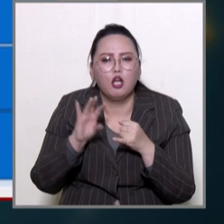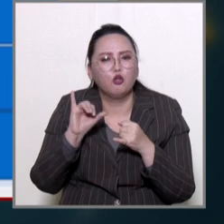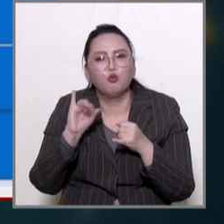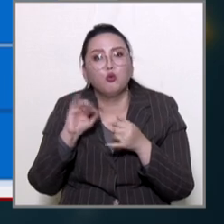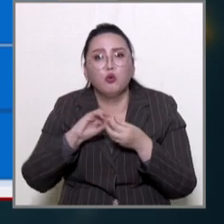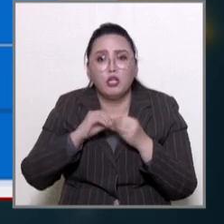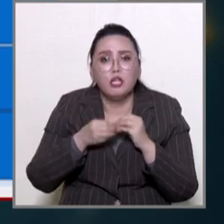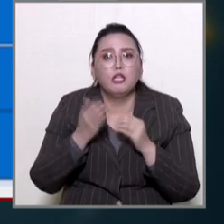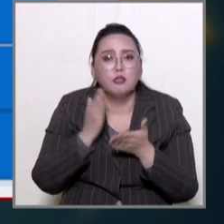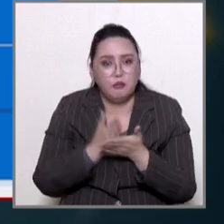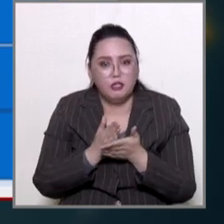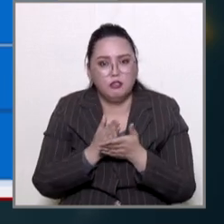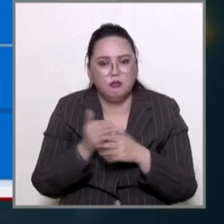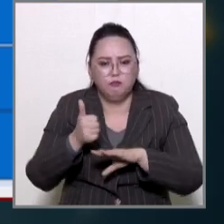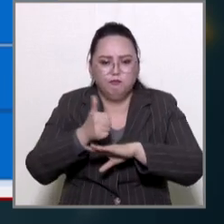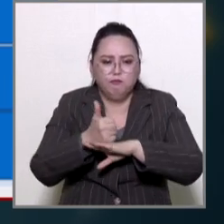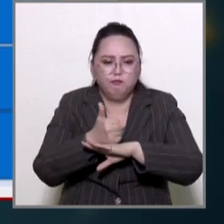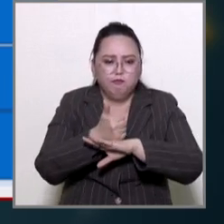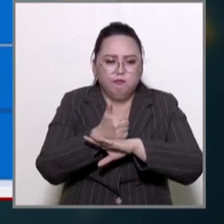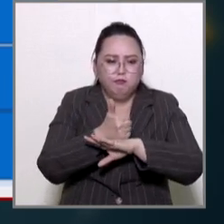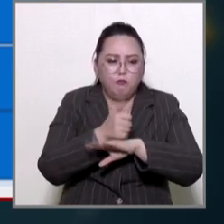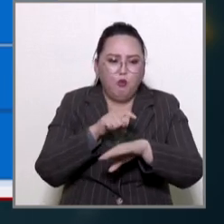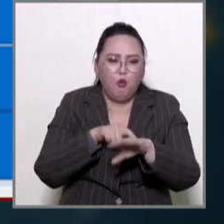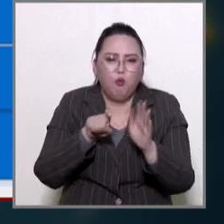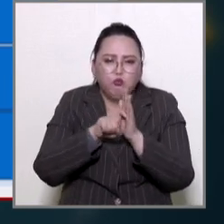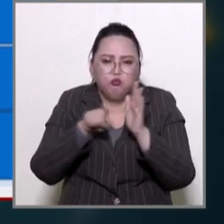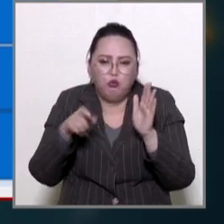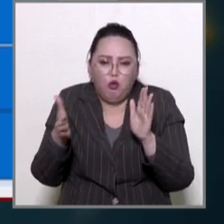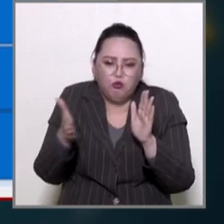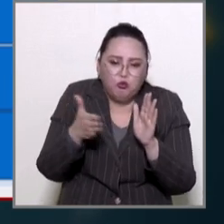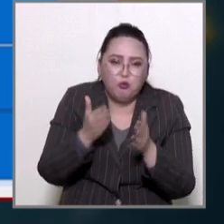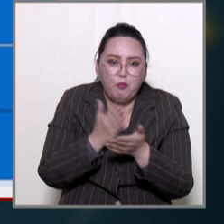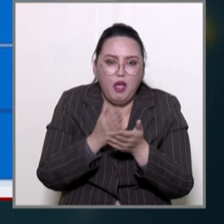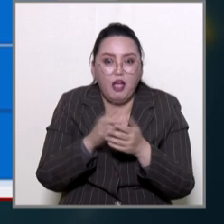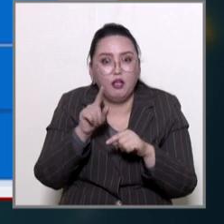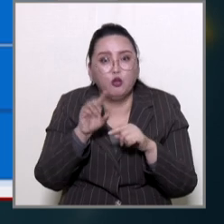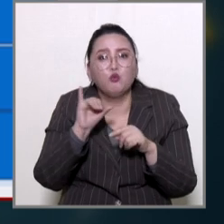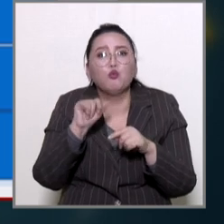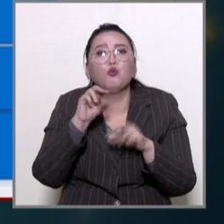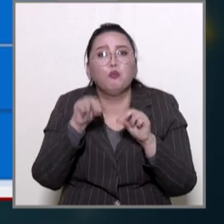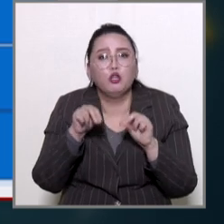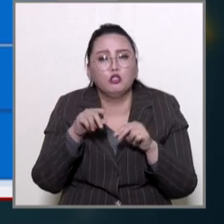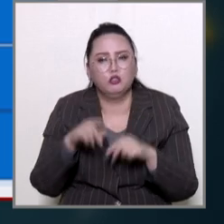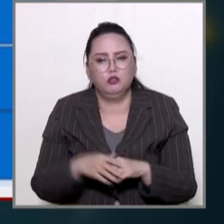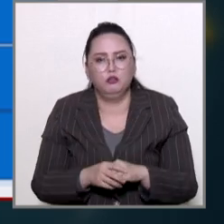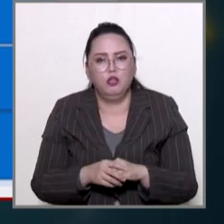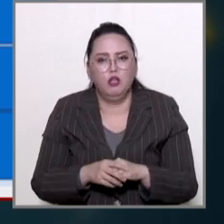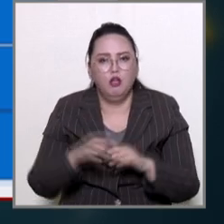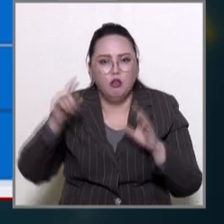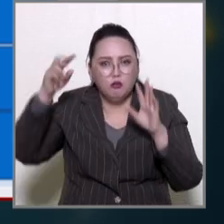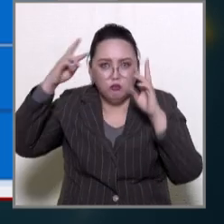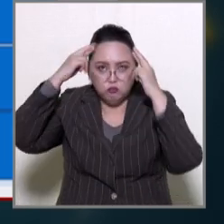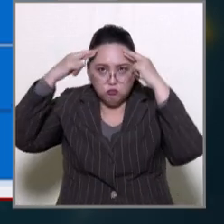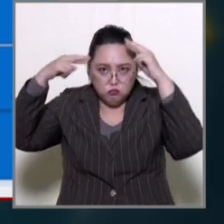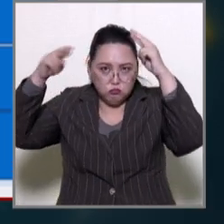байсан, сүргийн тэргүүн болох хугацаа ойртож ирэх үед ямар зүйл тохиолдов, эвэр тархины